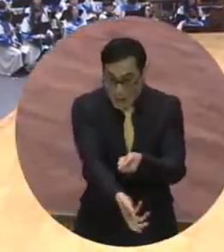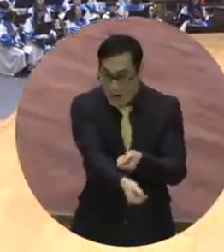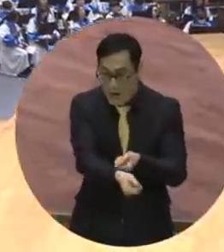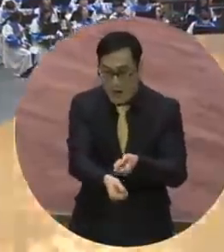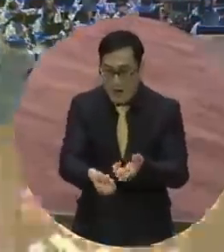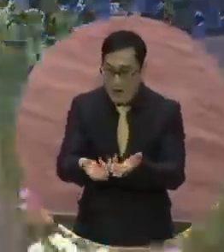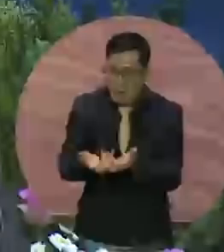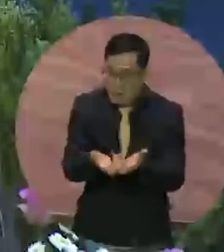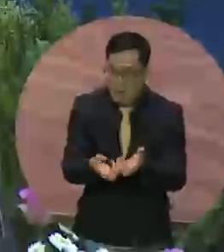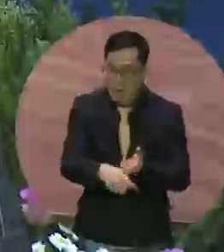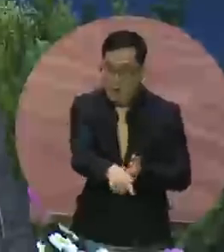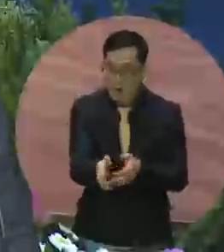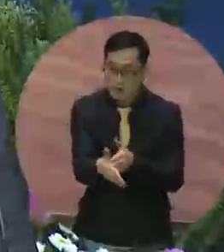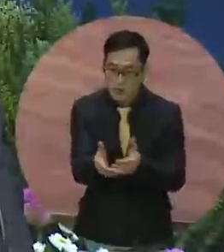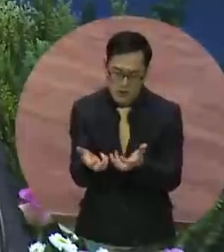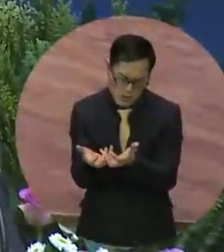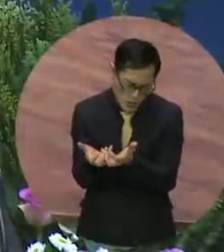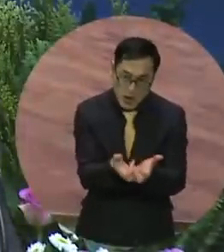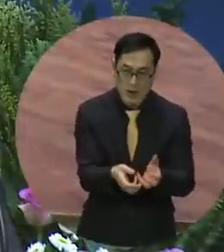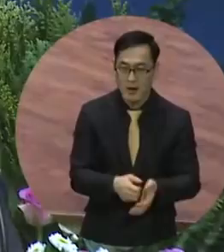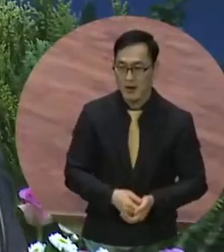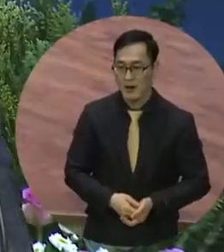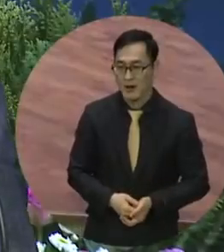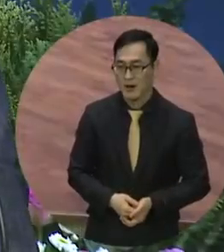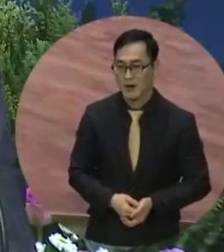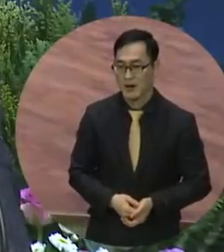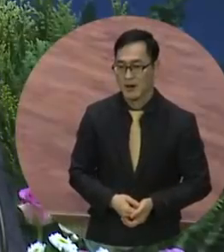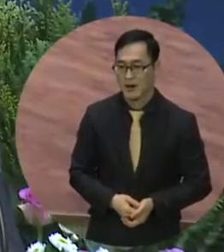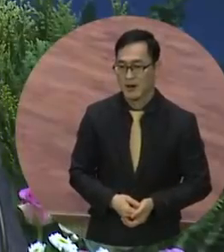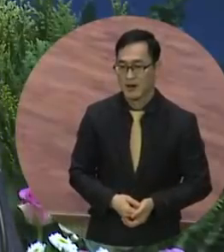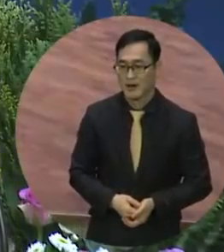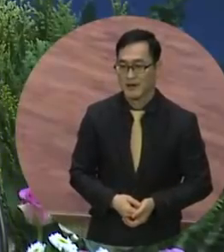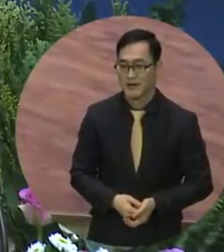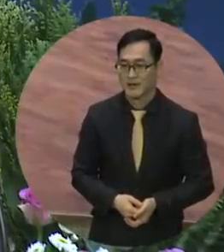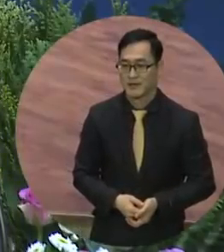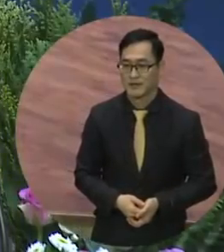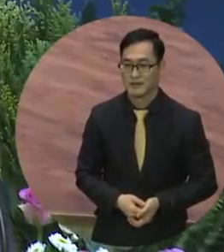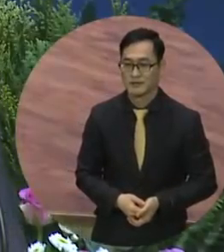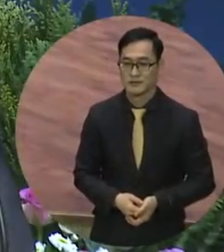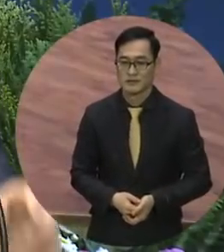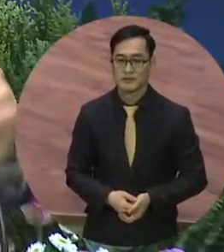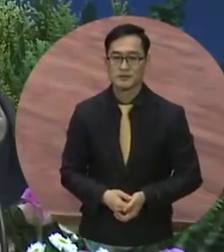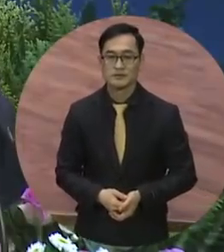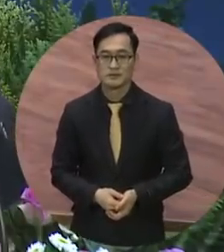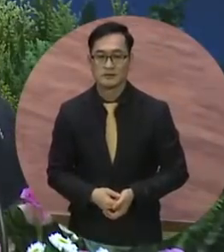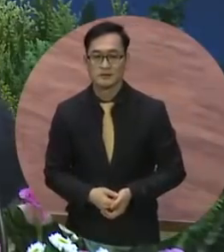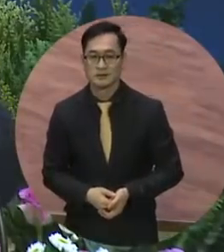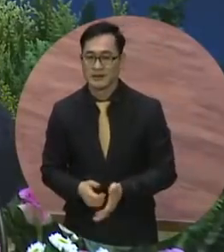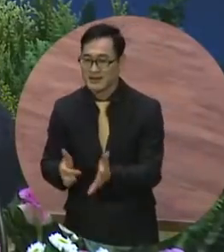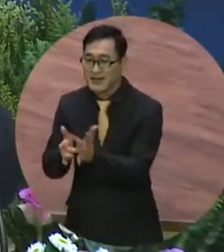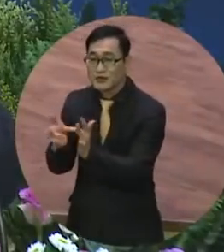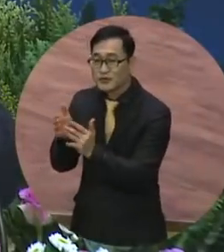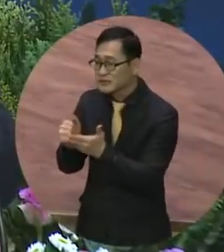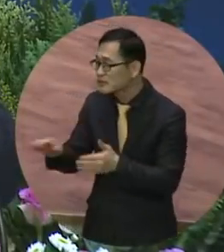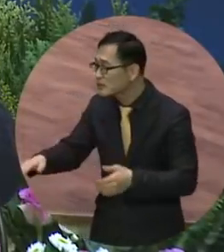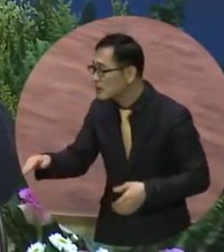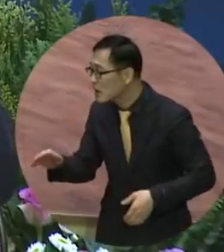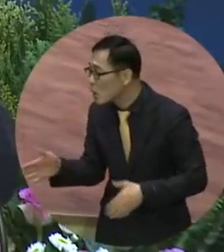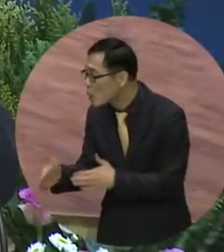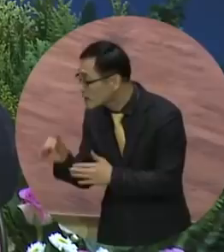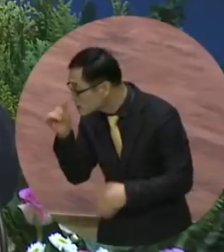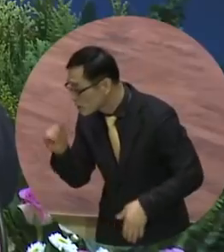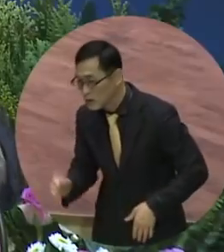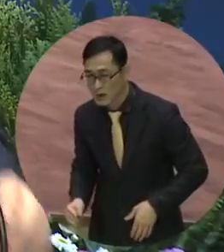자, 예수님께서 고기를 잡았는 질문하니까 이들이 뭐라 그랬어요? 한 마리도 잡지 못했다고 고백합니다.